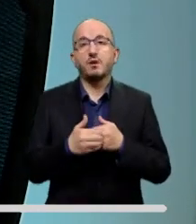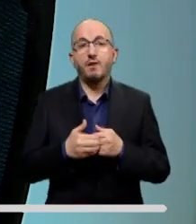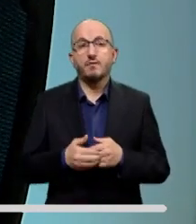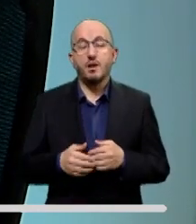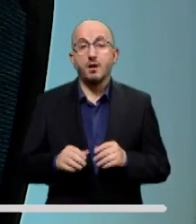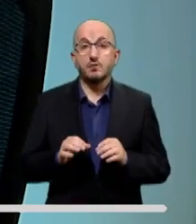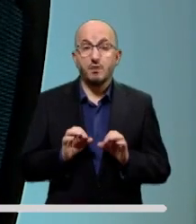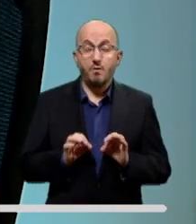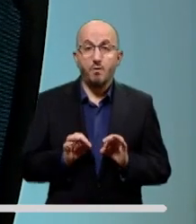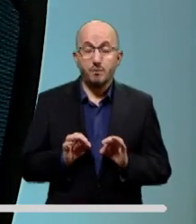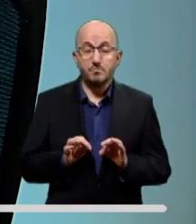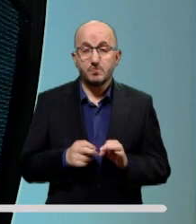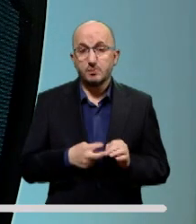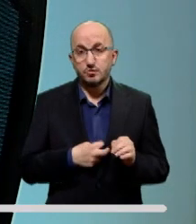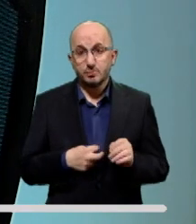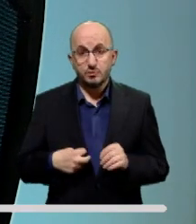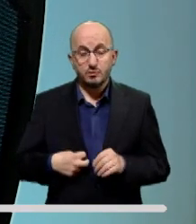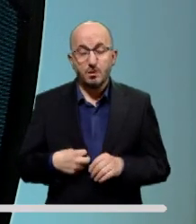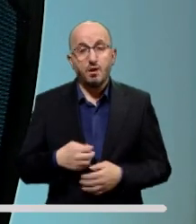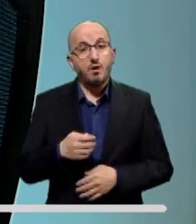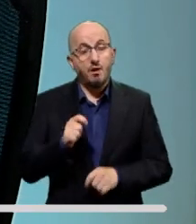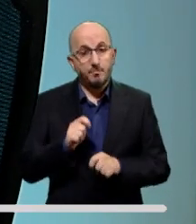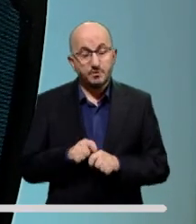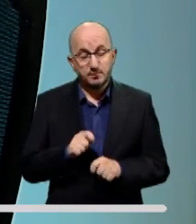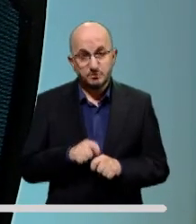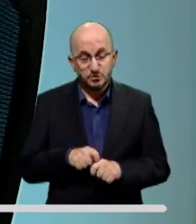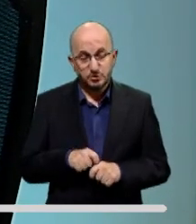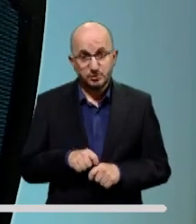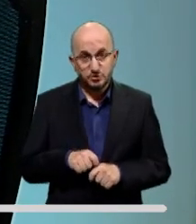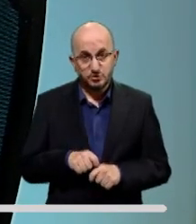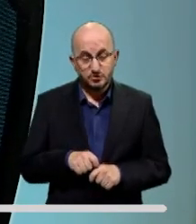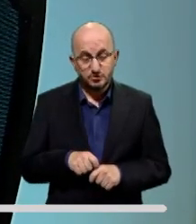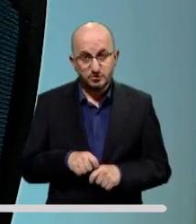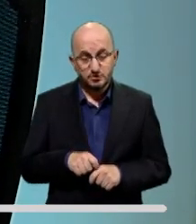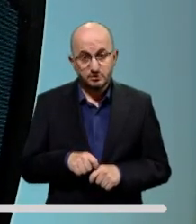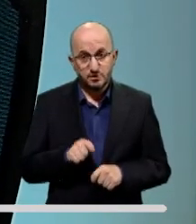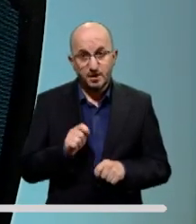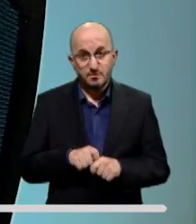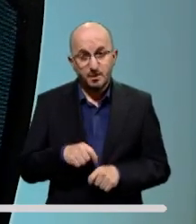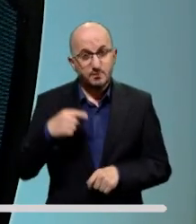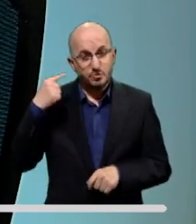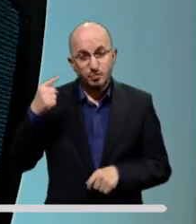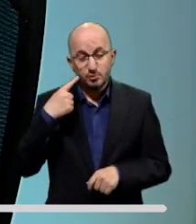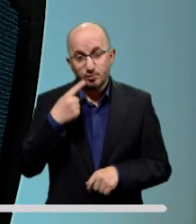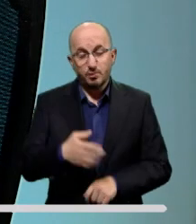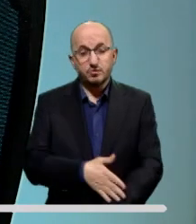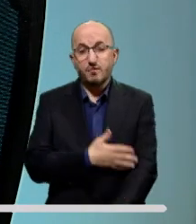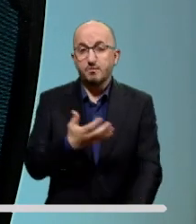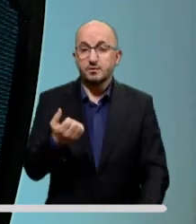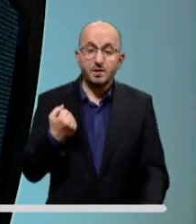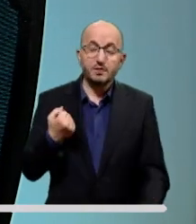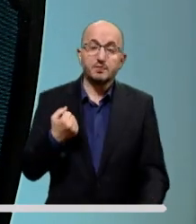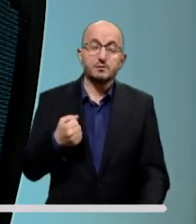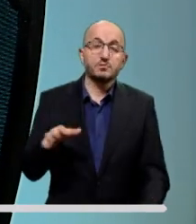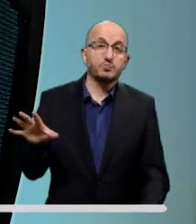önemli rasulullah'a yaptırmış yaptıralım yapan bir görüşe göre sevabını alır